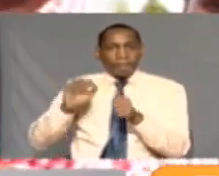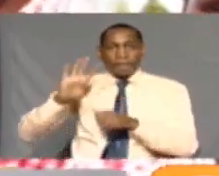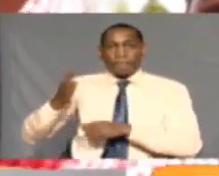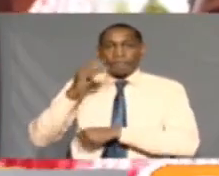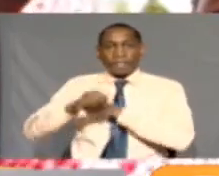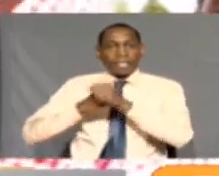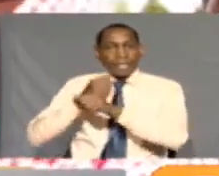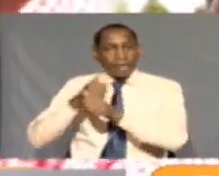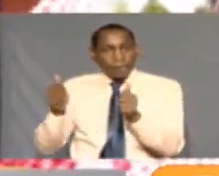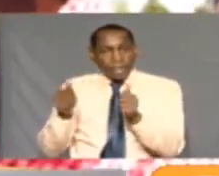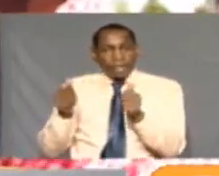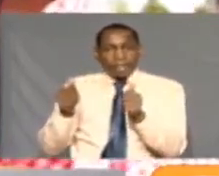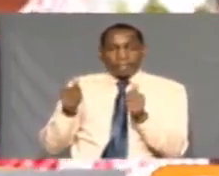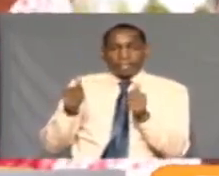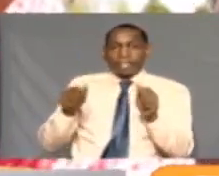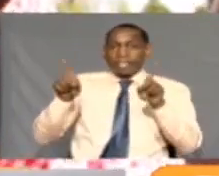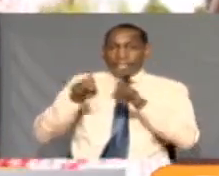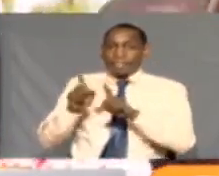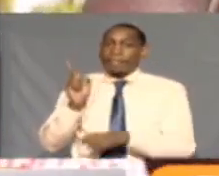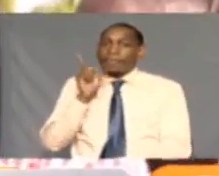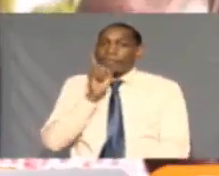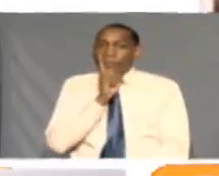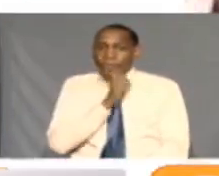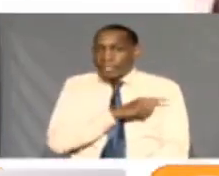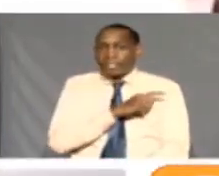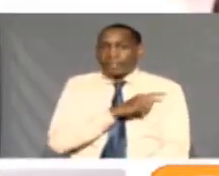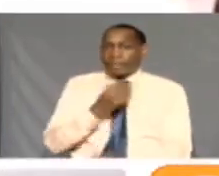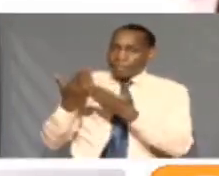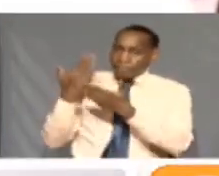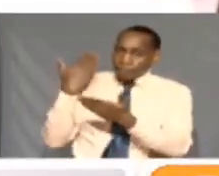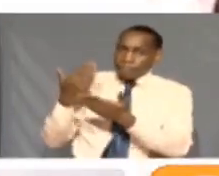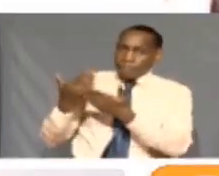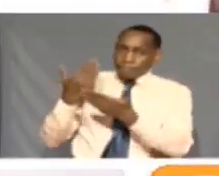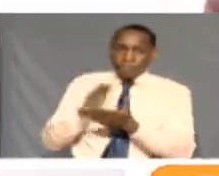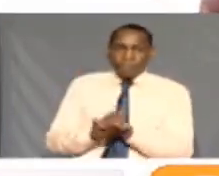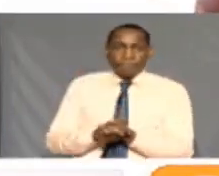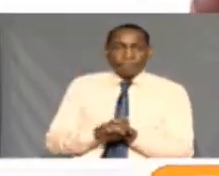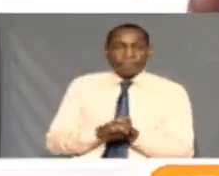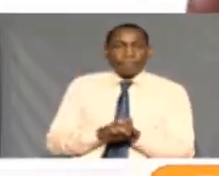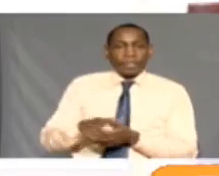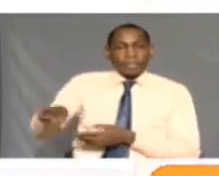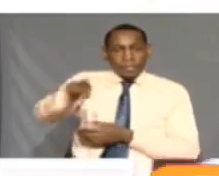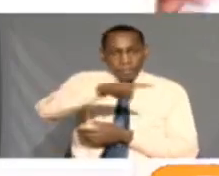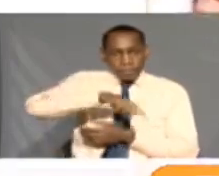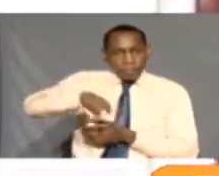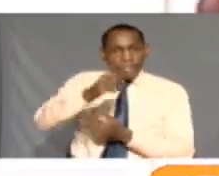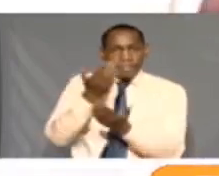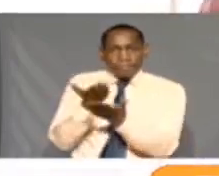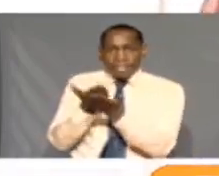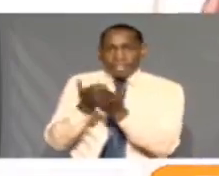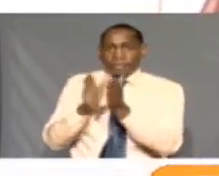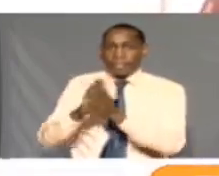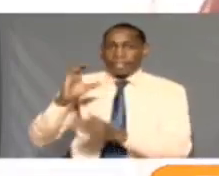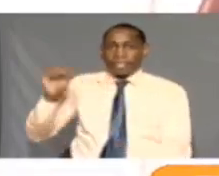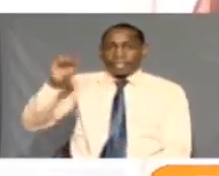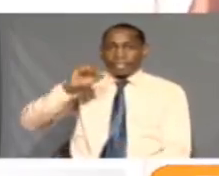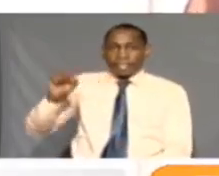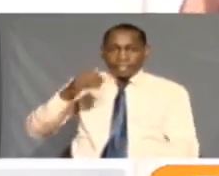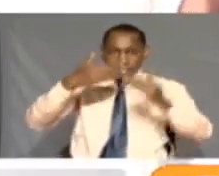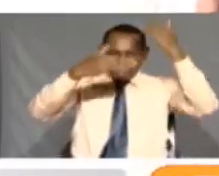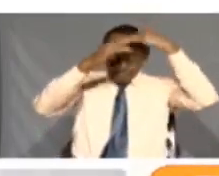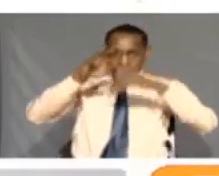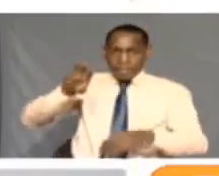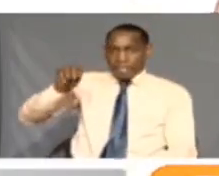wa nne niko sawa, na karo nilikamilisha kitambo zaidi. We are pleading with even the CS Professor